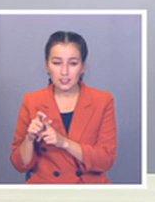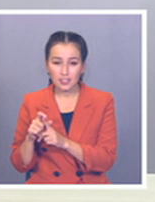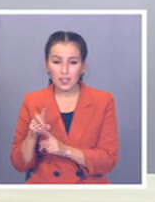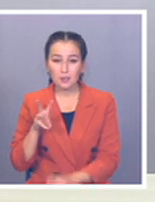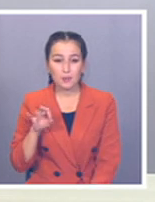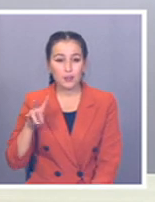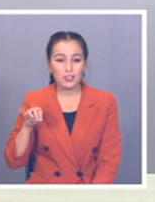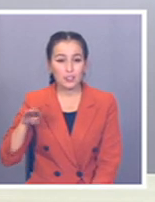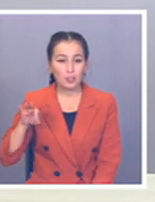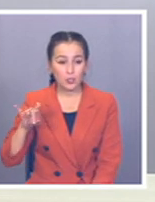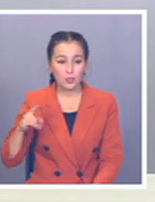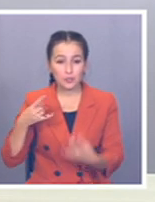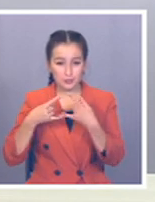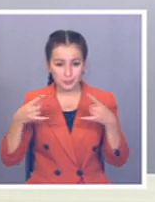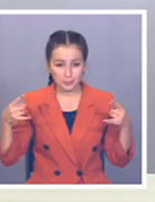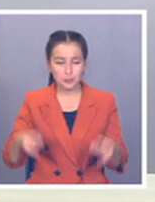монитор сөзі.